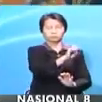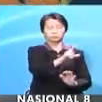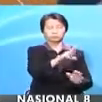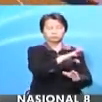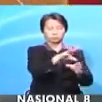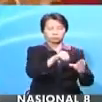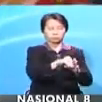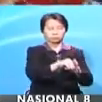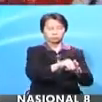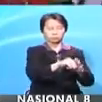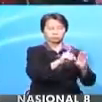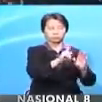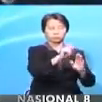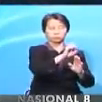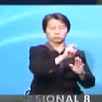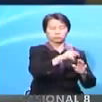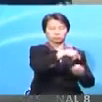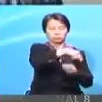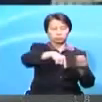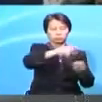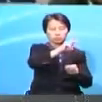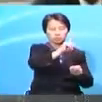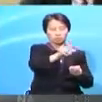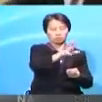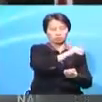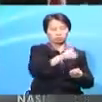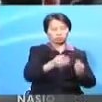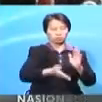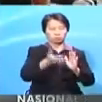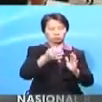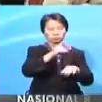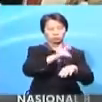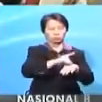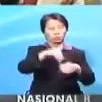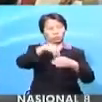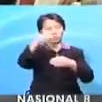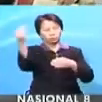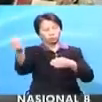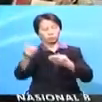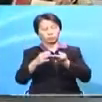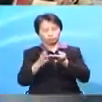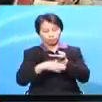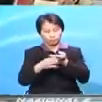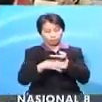Raya tertentu di sekitar lembah gelang selain tol Raya lingkaran luar